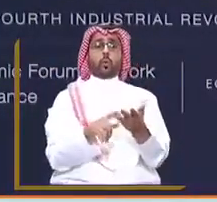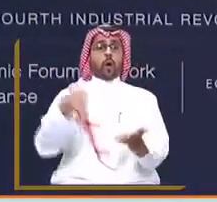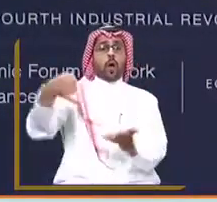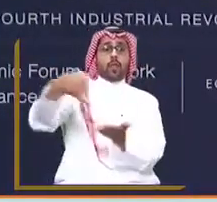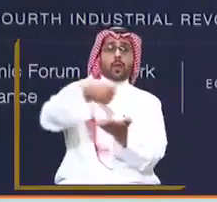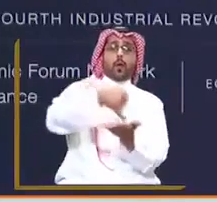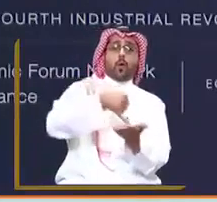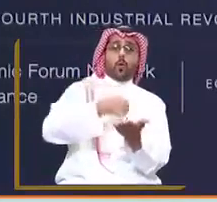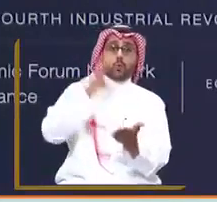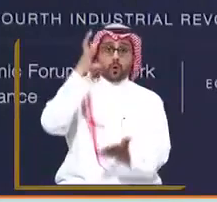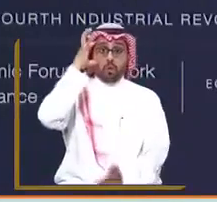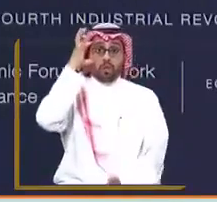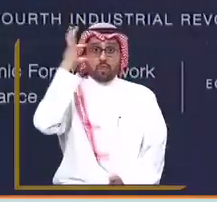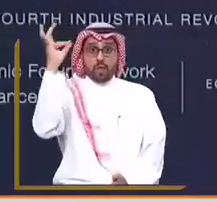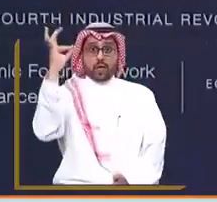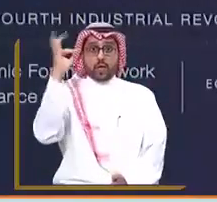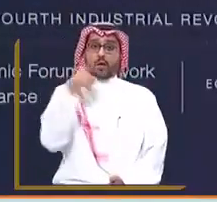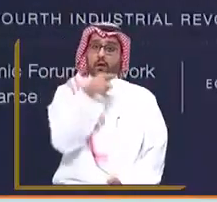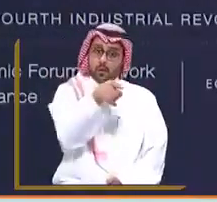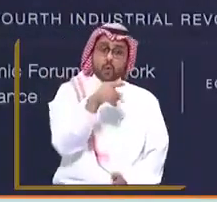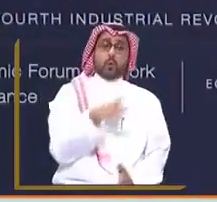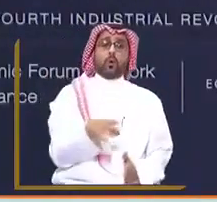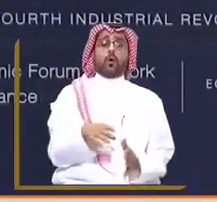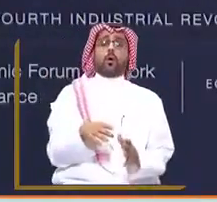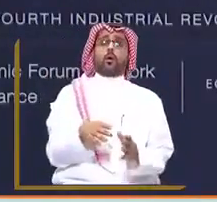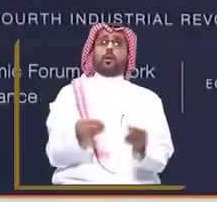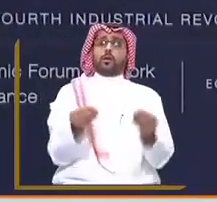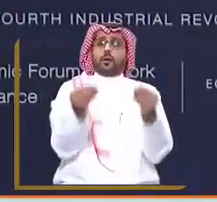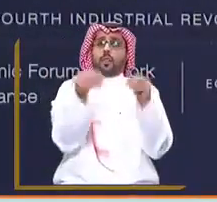المدن الذكية، وحتى أيضا